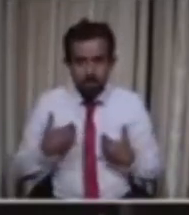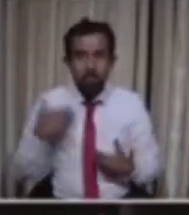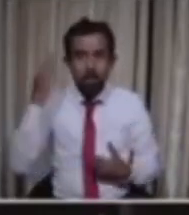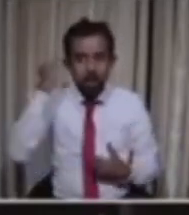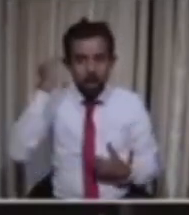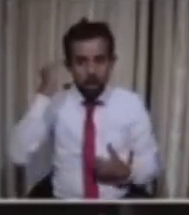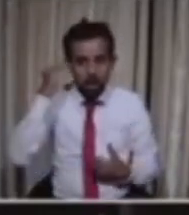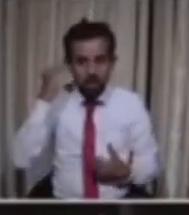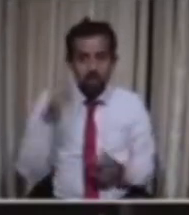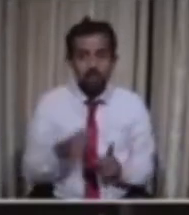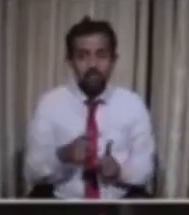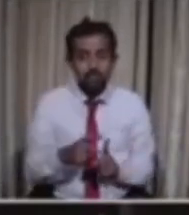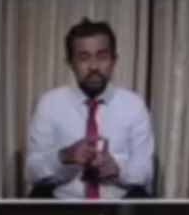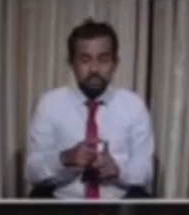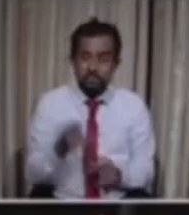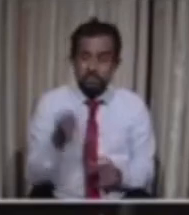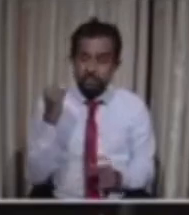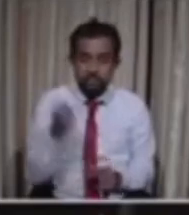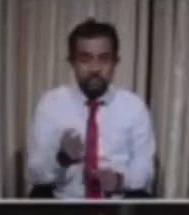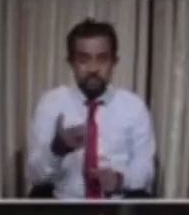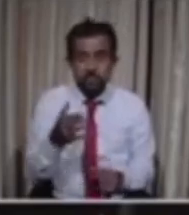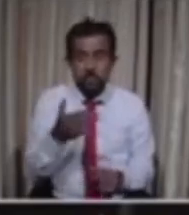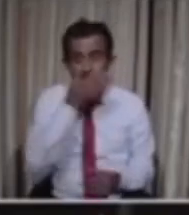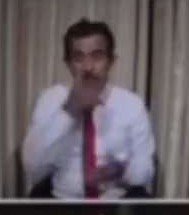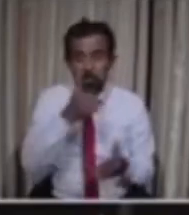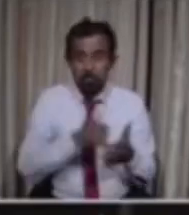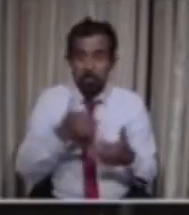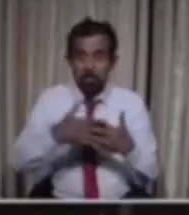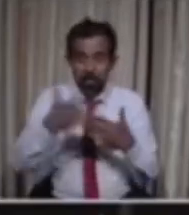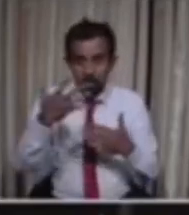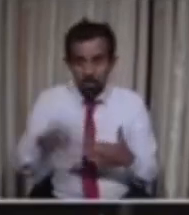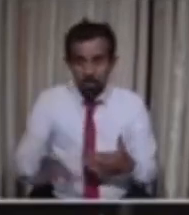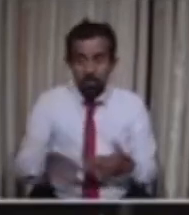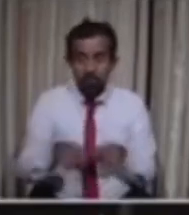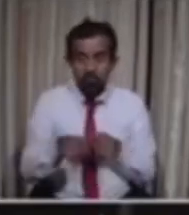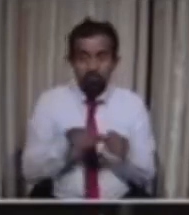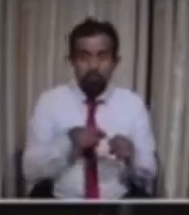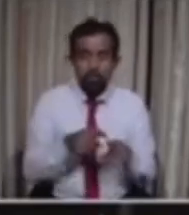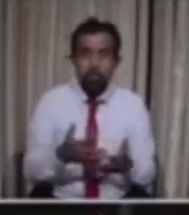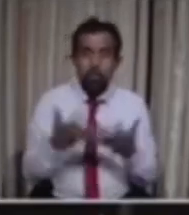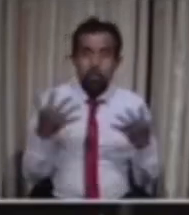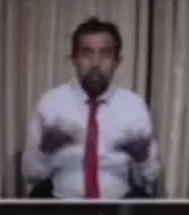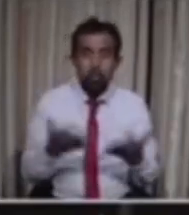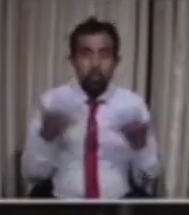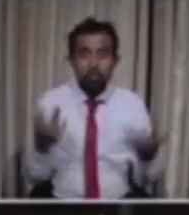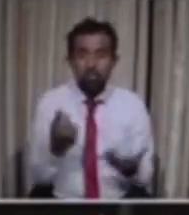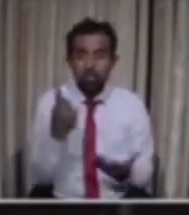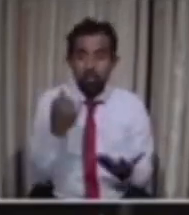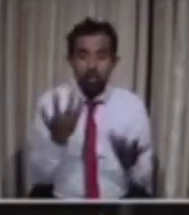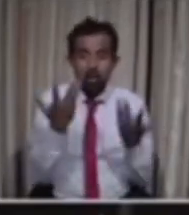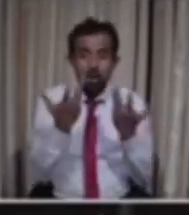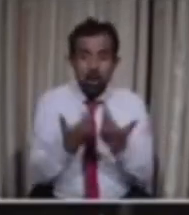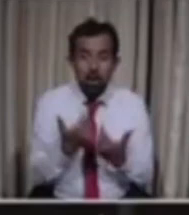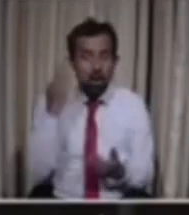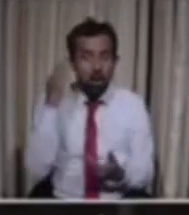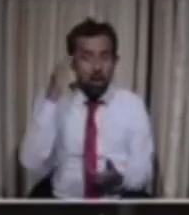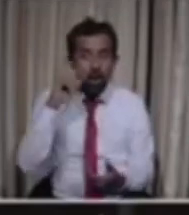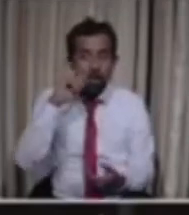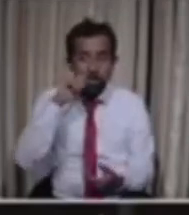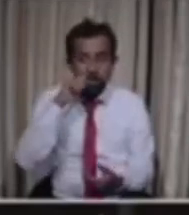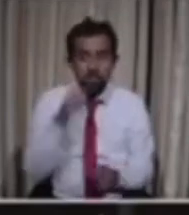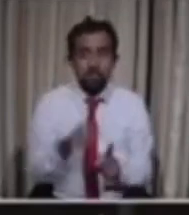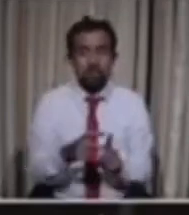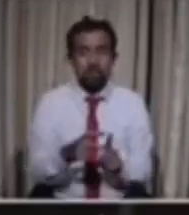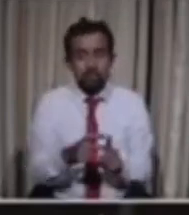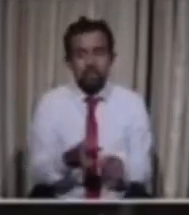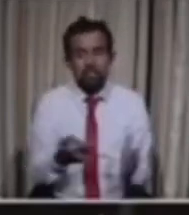இருக்கிறார்கள் உங்களுடைய படையினர். அதே வேளையிலே பல்லாயிரக்கணக்கான இளைஞர்கள் மிக கொடூரமான முறையிலே சித்திரவதை செய்யப்பட்டிருக்கின்றார்கள். என்னுடைய